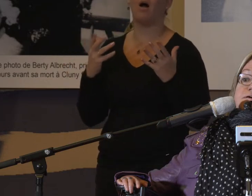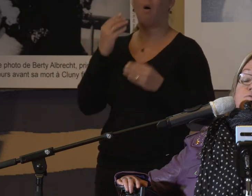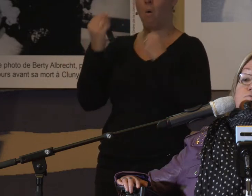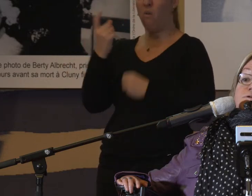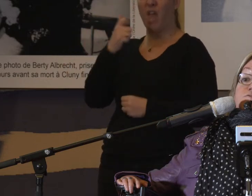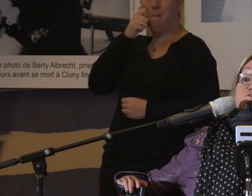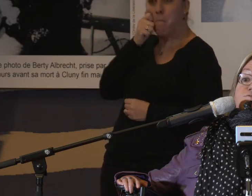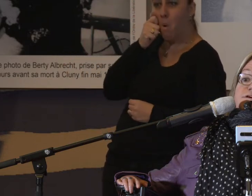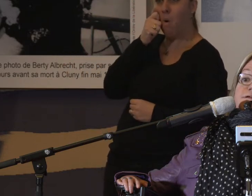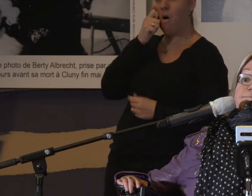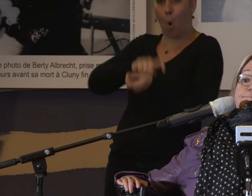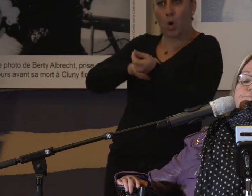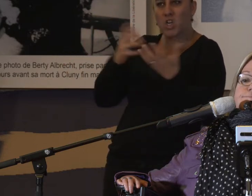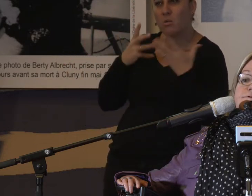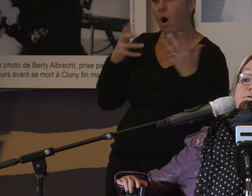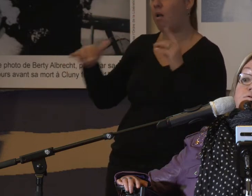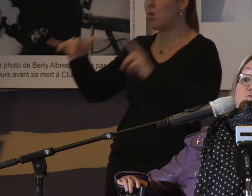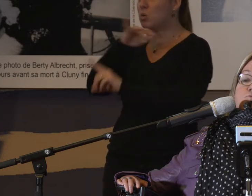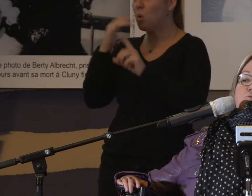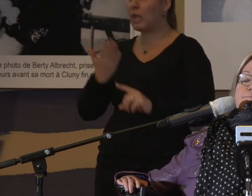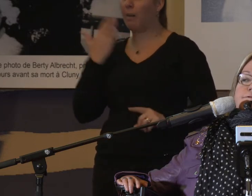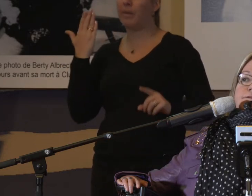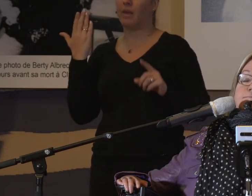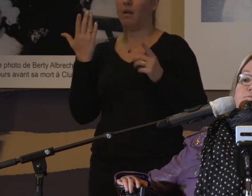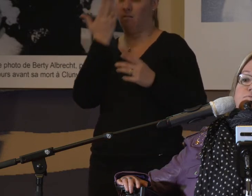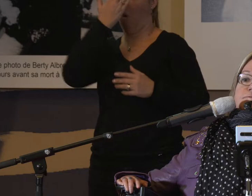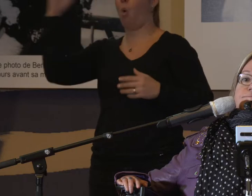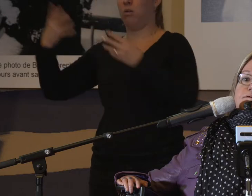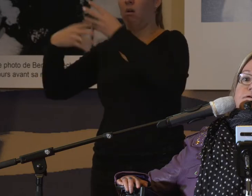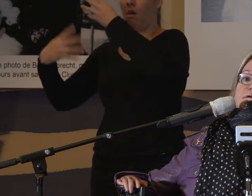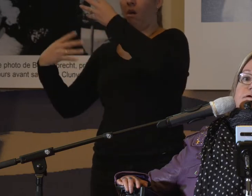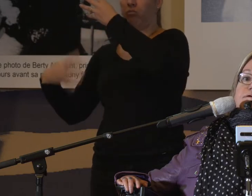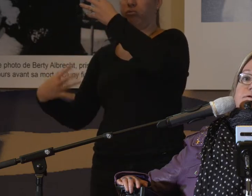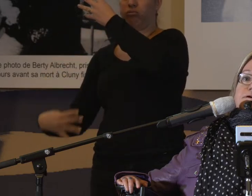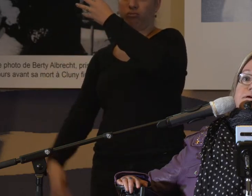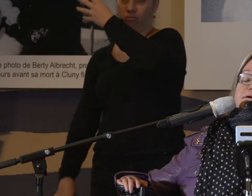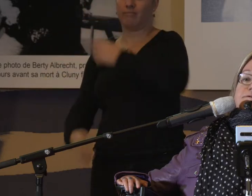ethnique, au milieu social, entre autres. Il y en a plein d'autres.